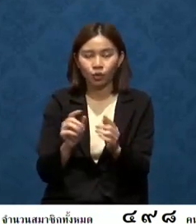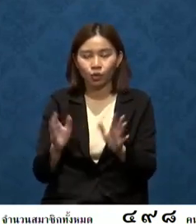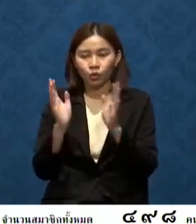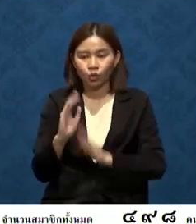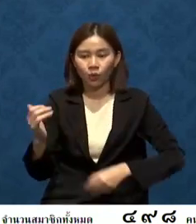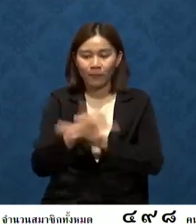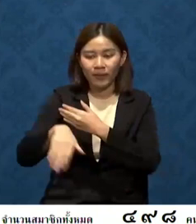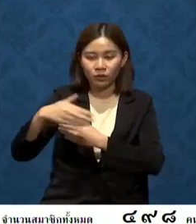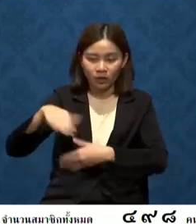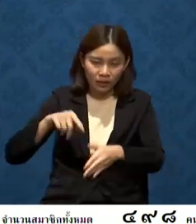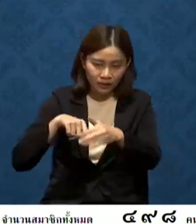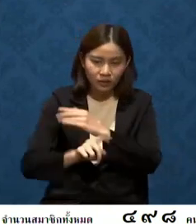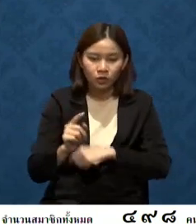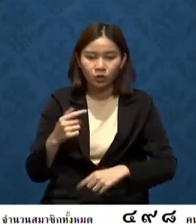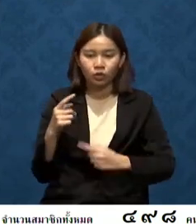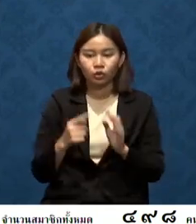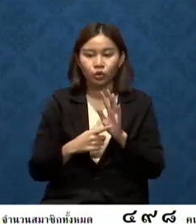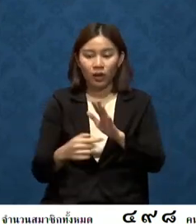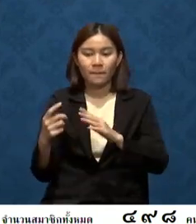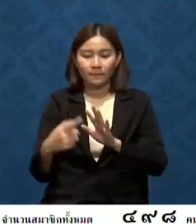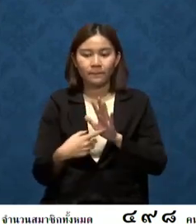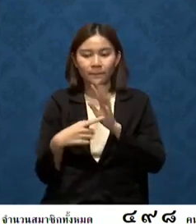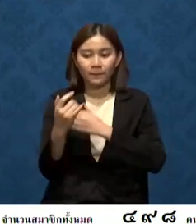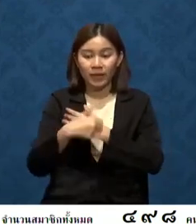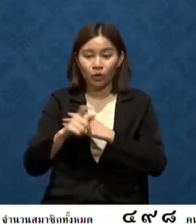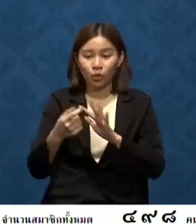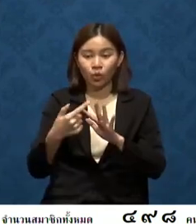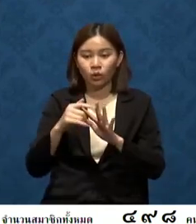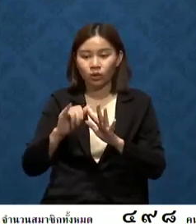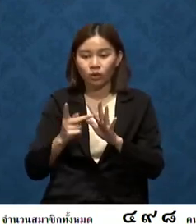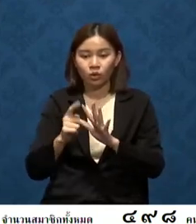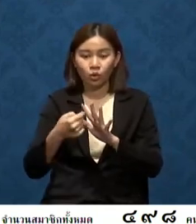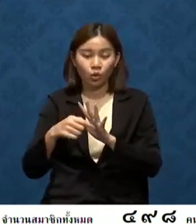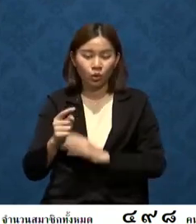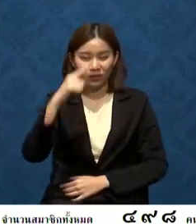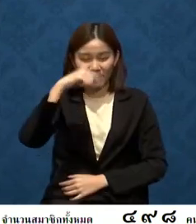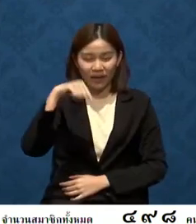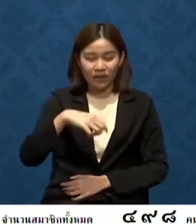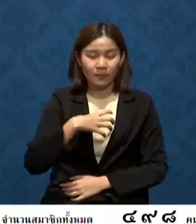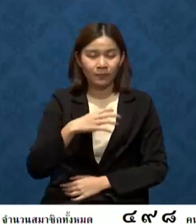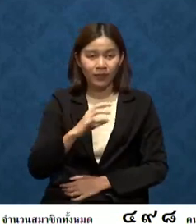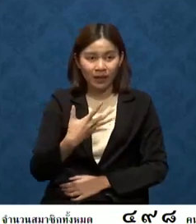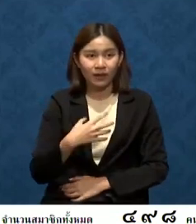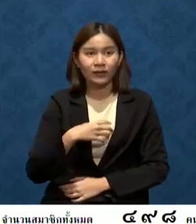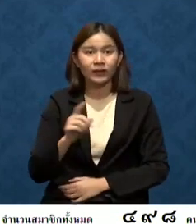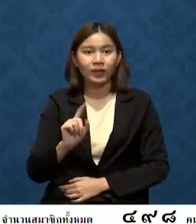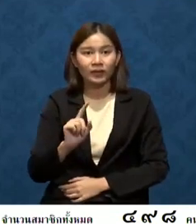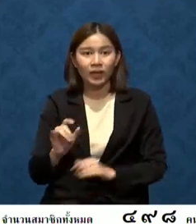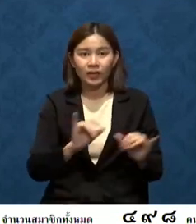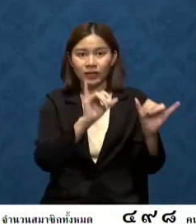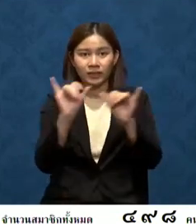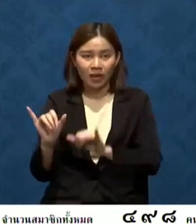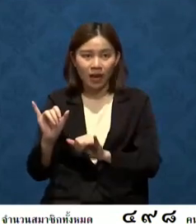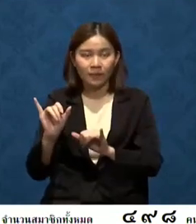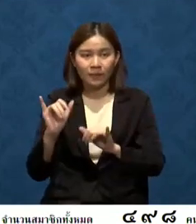เช่นอุยกูร์เนี่ยเขาไม่ใช่ต้องการที่อยู่ในประเทศไทยเขาต้องการที่จะไปยังประเทศมาเลเ